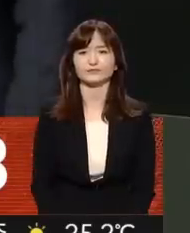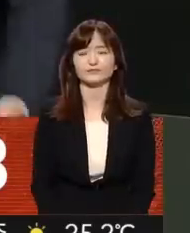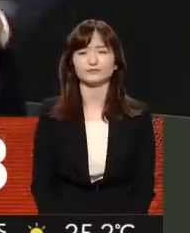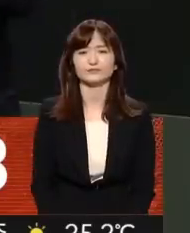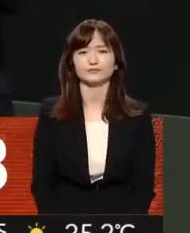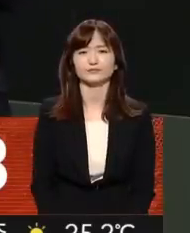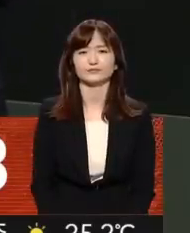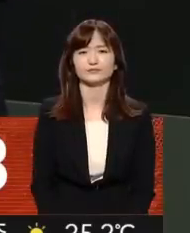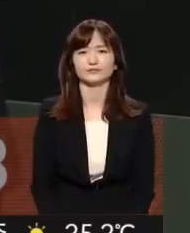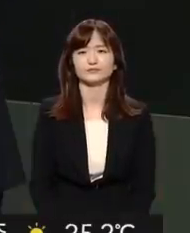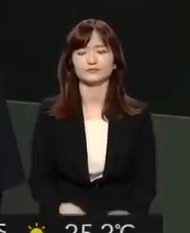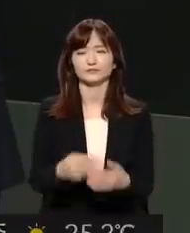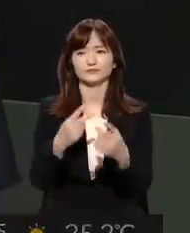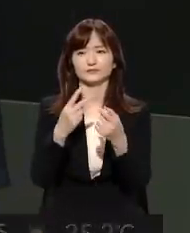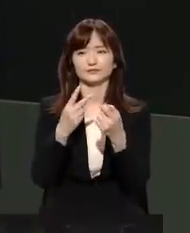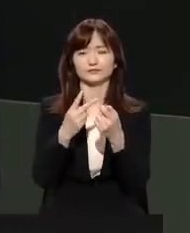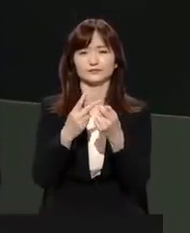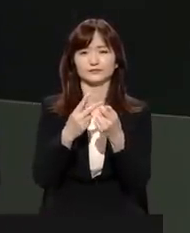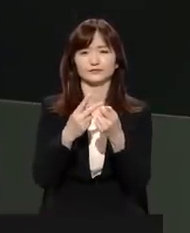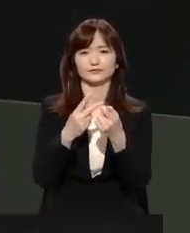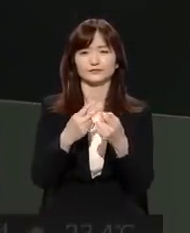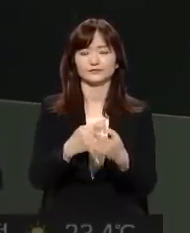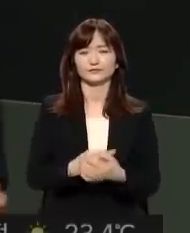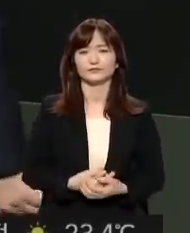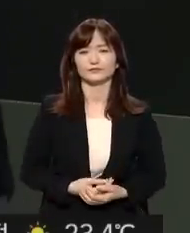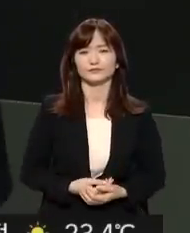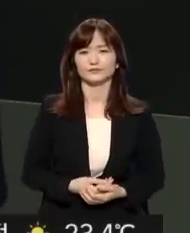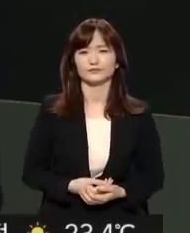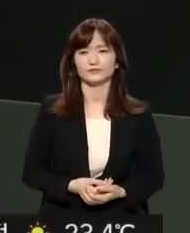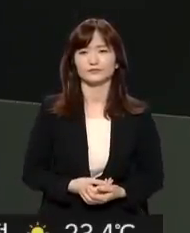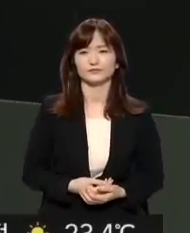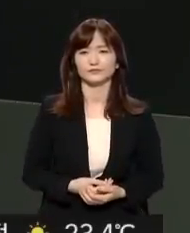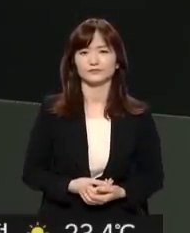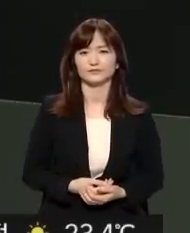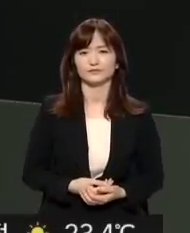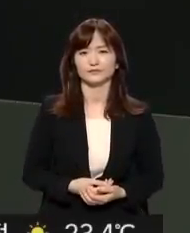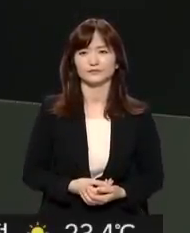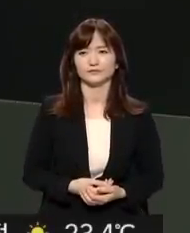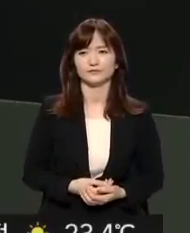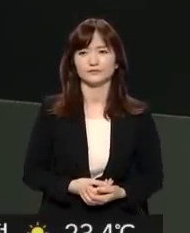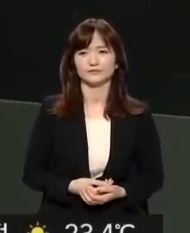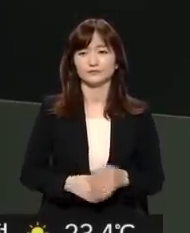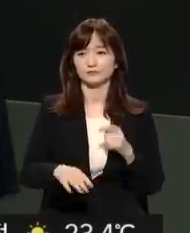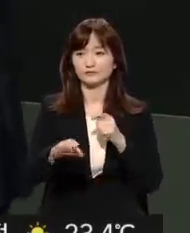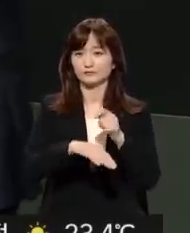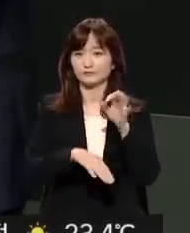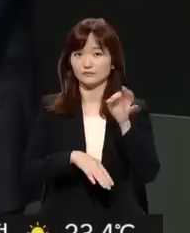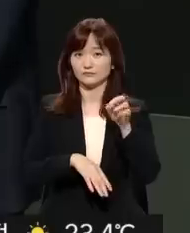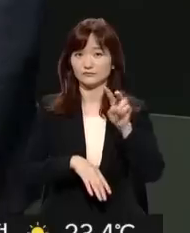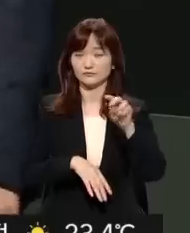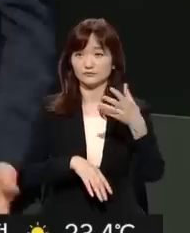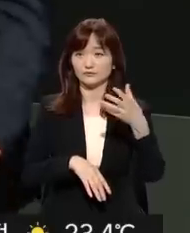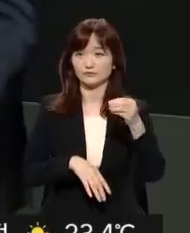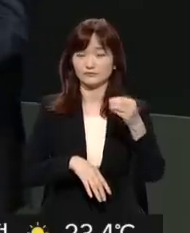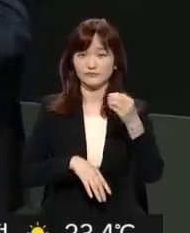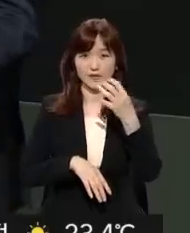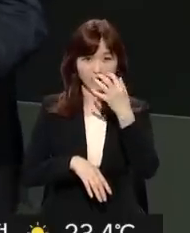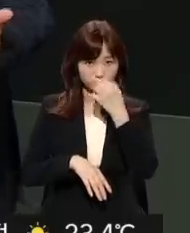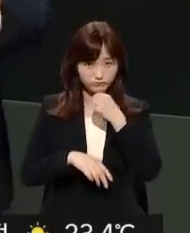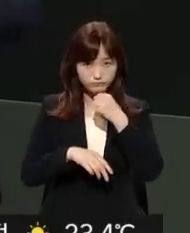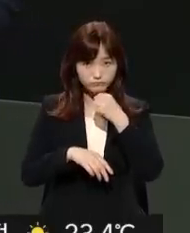알겠습니다. 자, 두 번째 뉴스 이어가죠. 택시비 28만 원